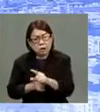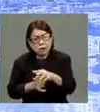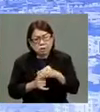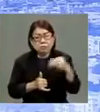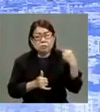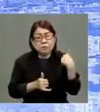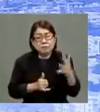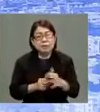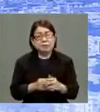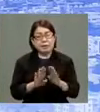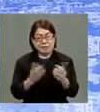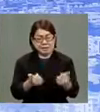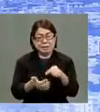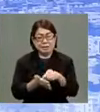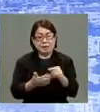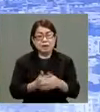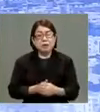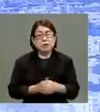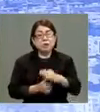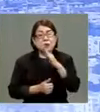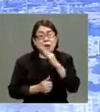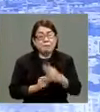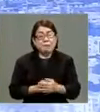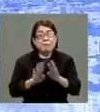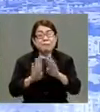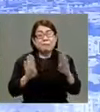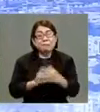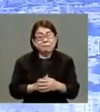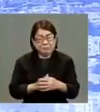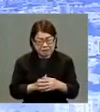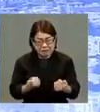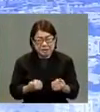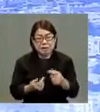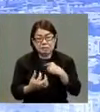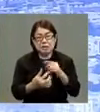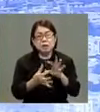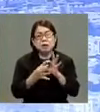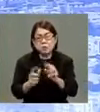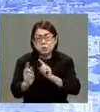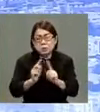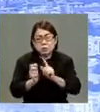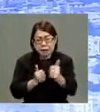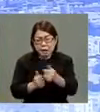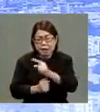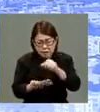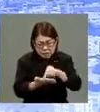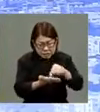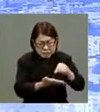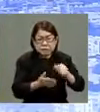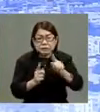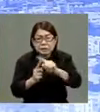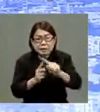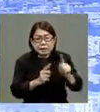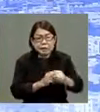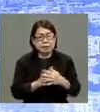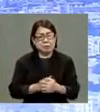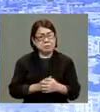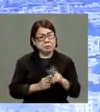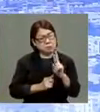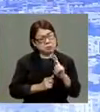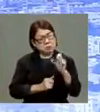ปิดบลูทูธกันเนี่ยก็จะสามารถที่จะบอกได้ว่าเรามีไปในสถานที่เสี่ยงอะไรแค่ไหนนะครับแต่อย่างไรก็ตามแต่ครับ